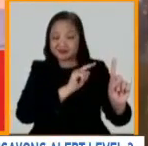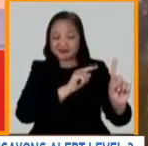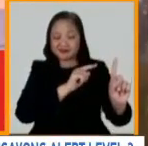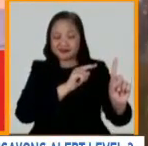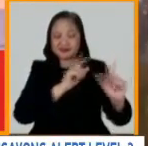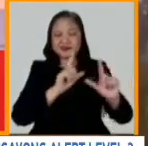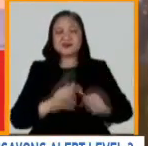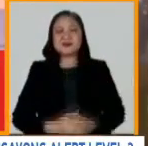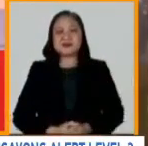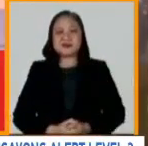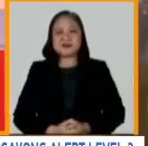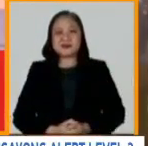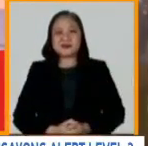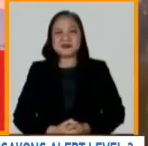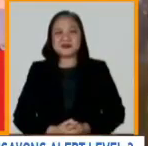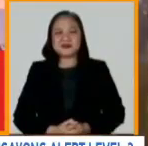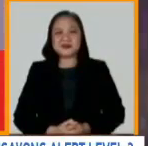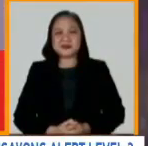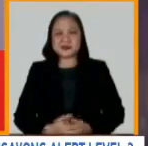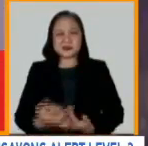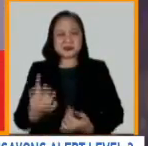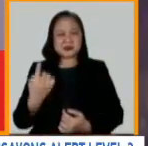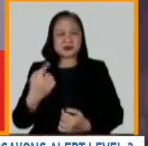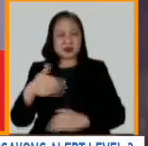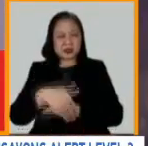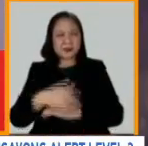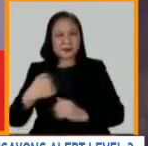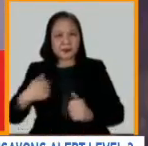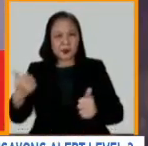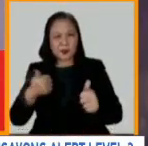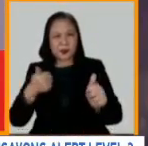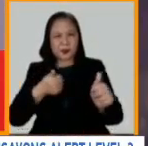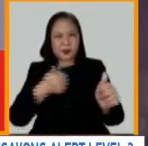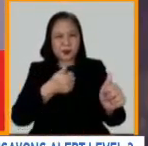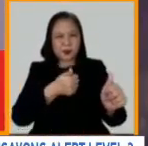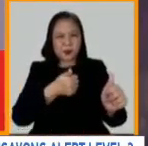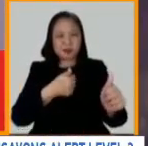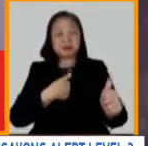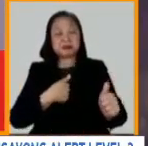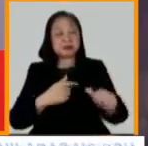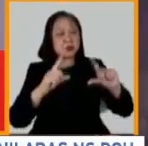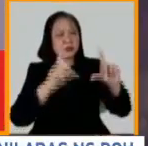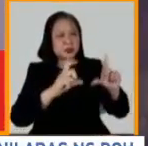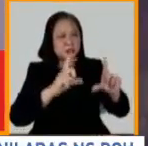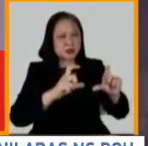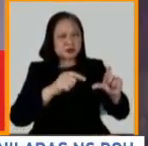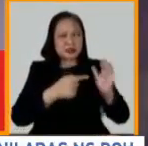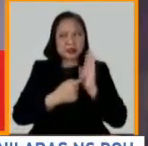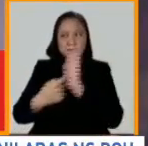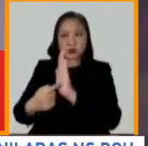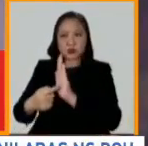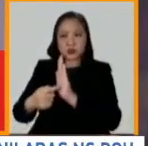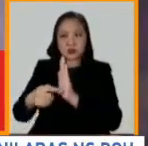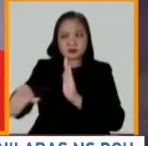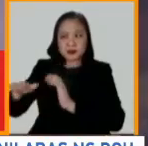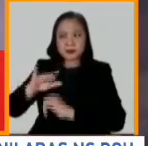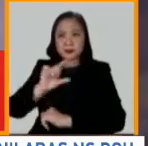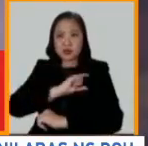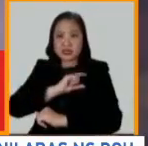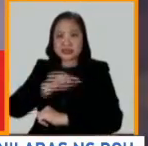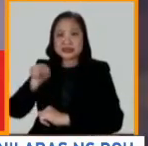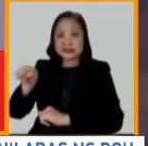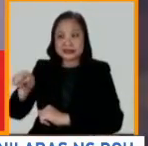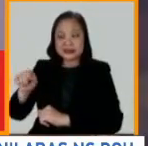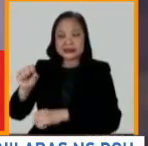nung isang gabi, nasundan namin siya eh. Pinapicturan ko, tapos pinakonfirm ko sa local, sa mga pulis ng Samar.